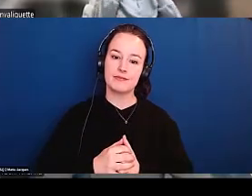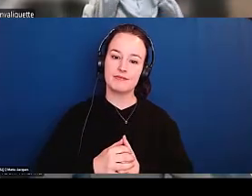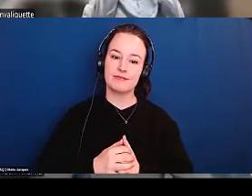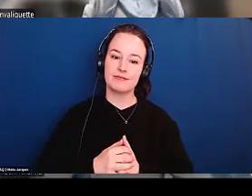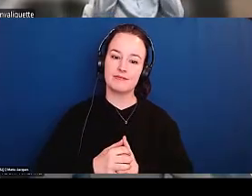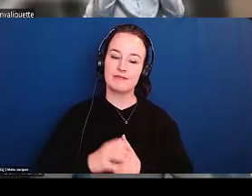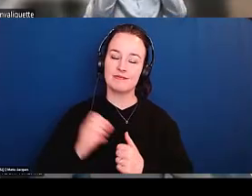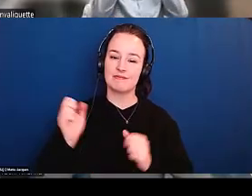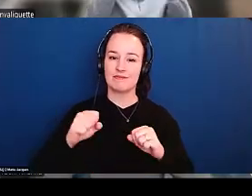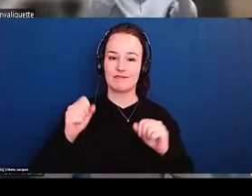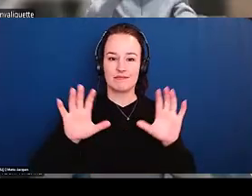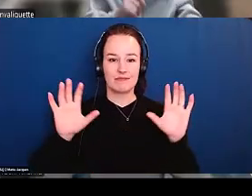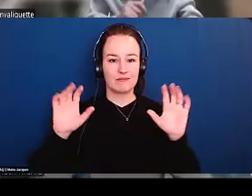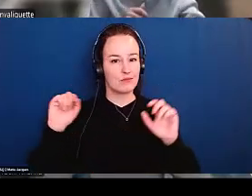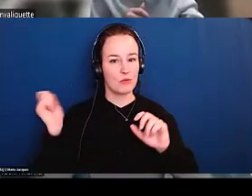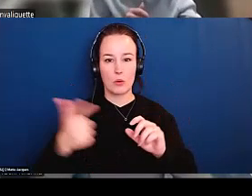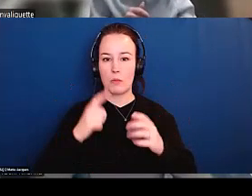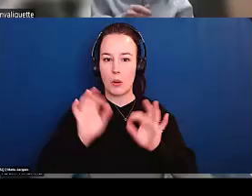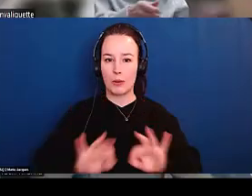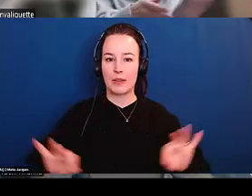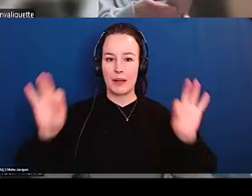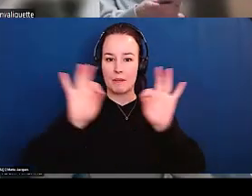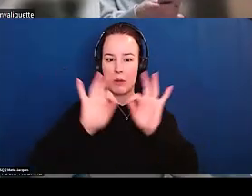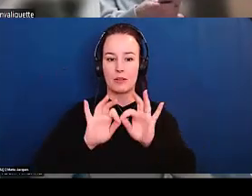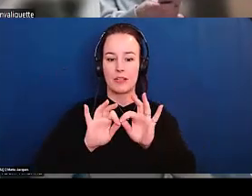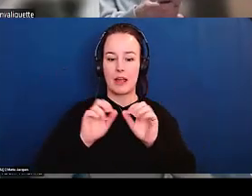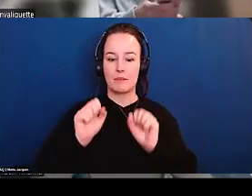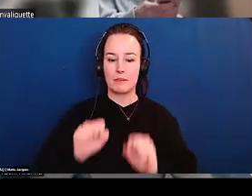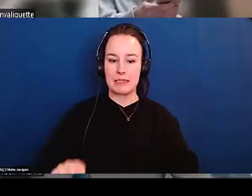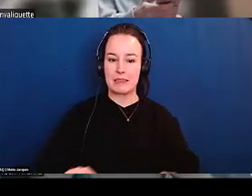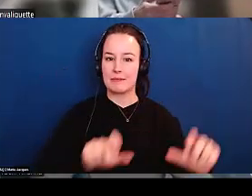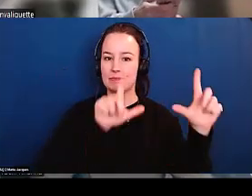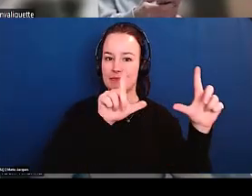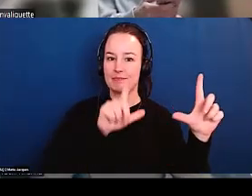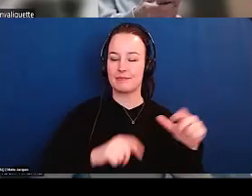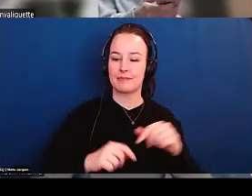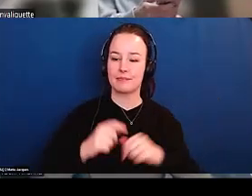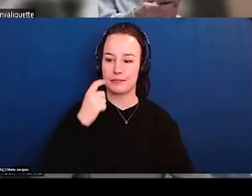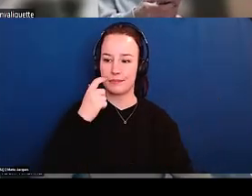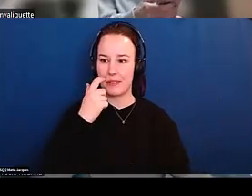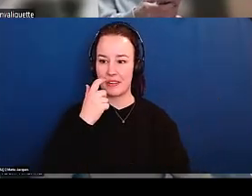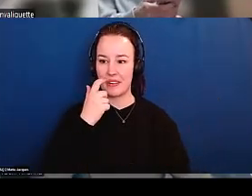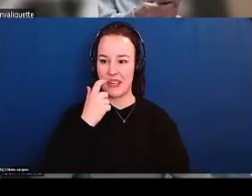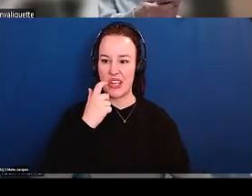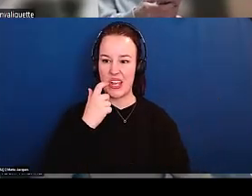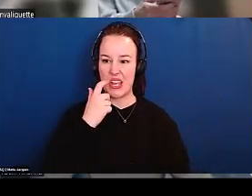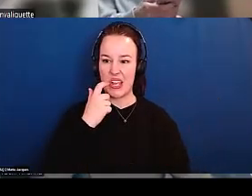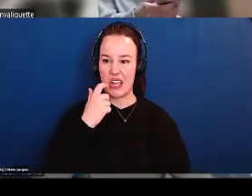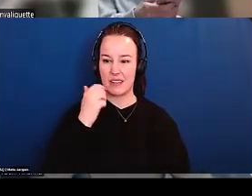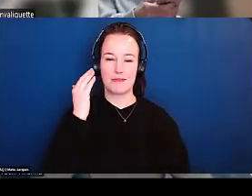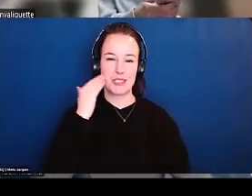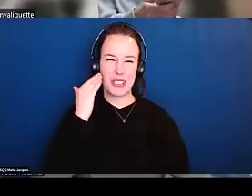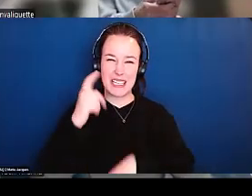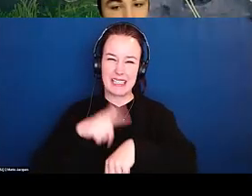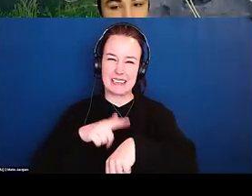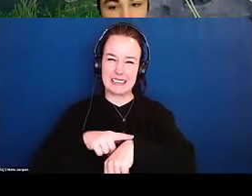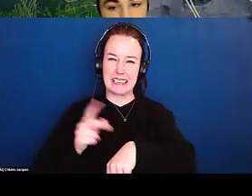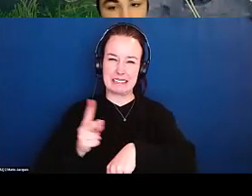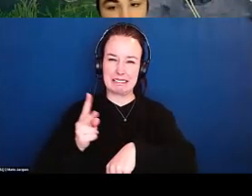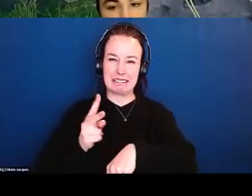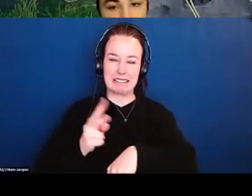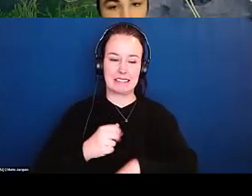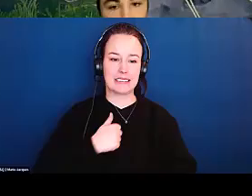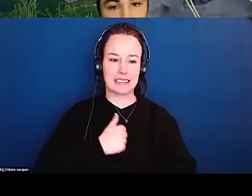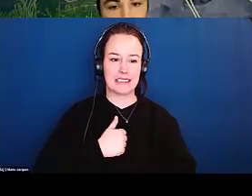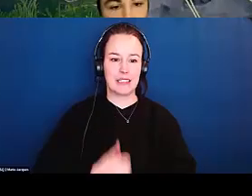un village. Donc je voudrais revenir sur les diapositives à la fin de conclure. Je m'excuse parce que je sais qu'on a peu de